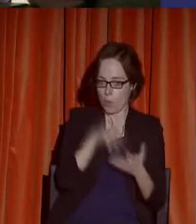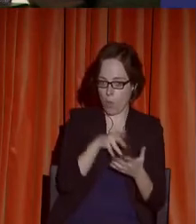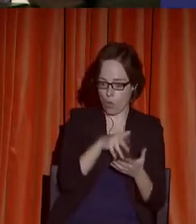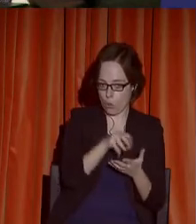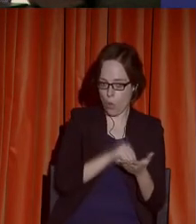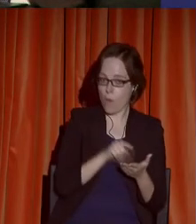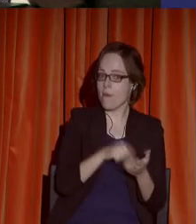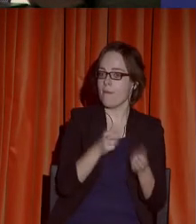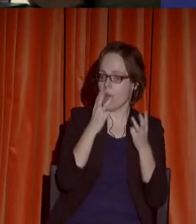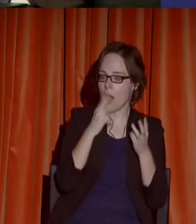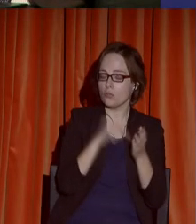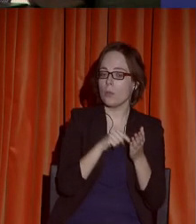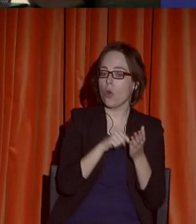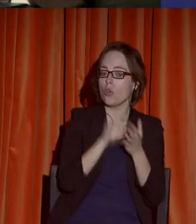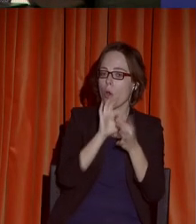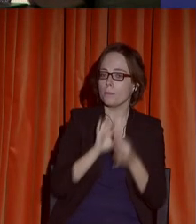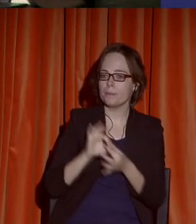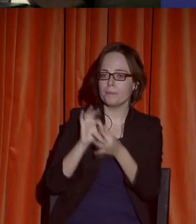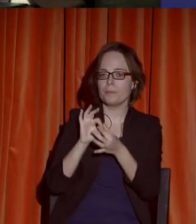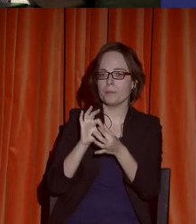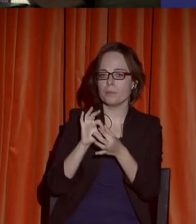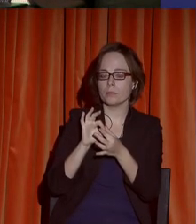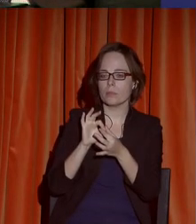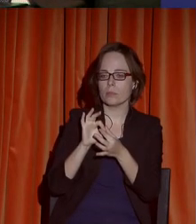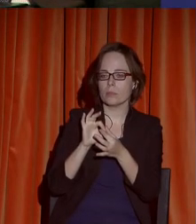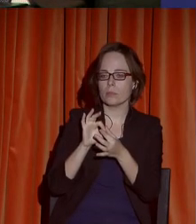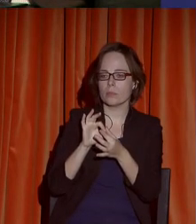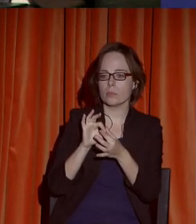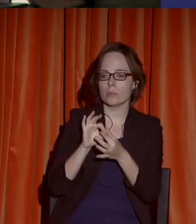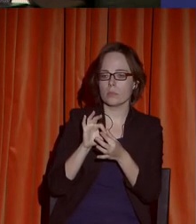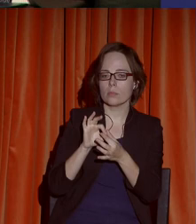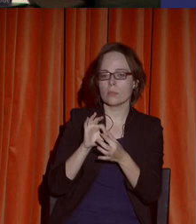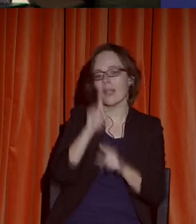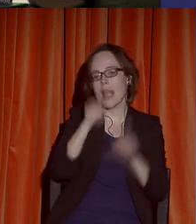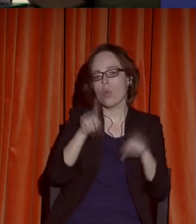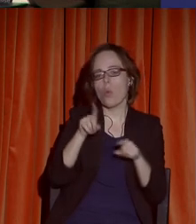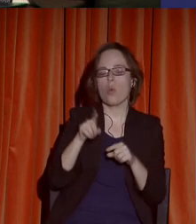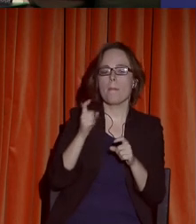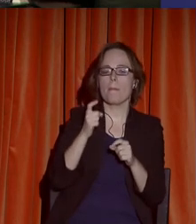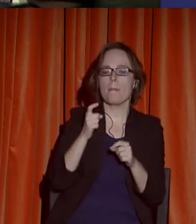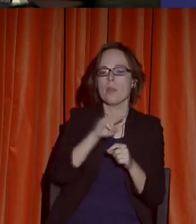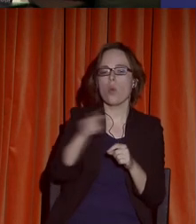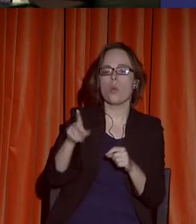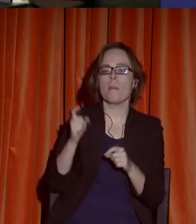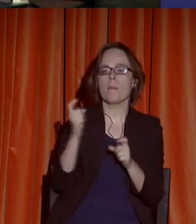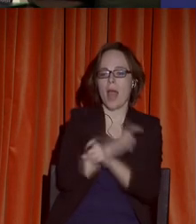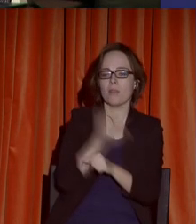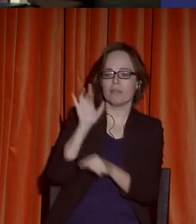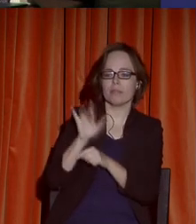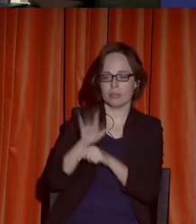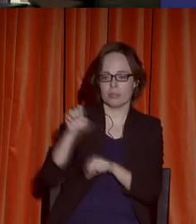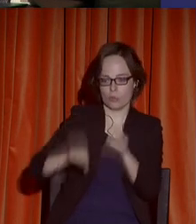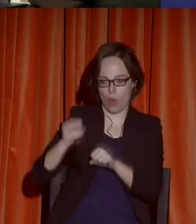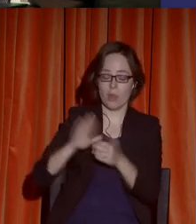jest odpowiedzią na krytykę kierowaną pod adresem Trybunału ze strony niektórych państw. Wspomnę tutaj przede wszystkim o Wielkiej Brytanii.